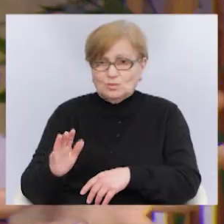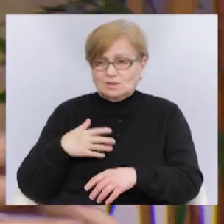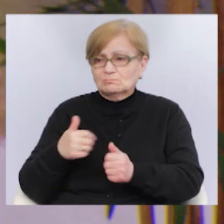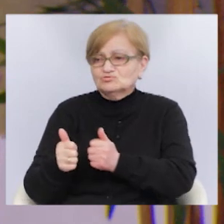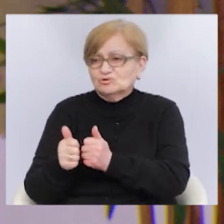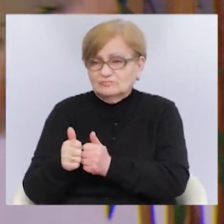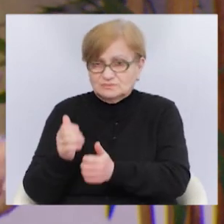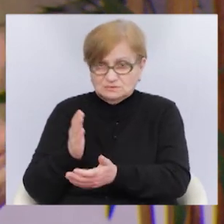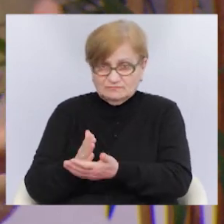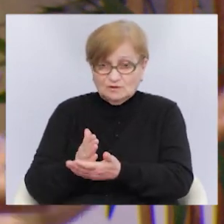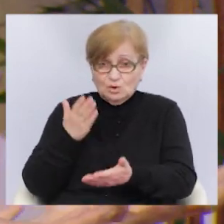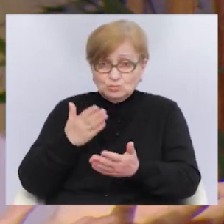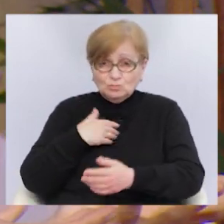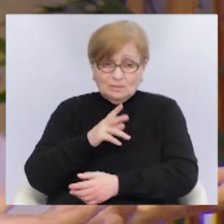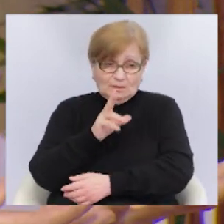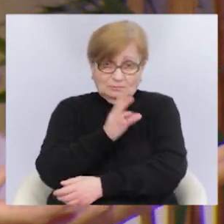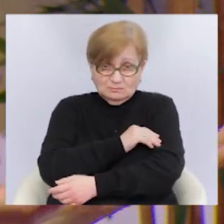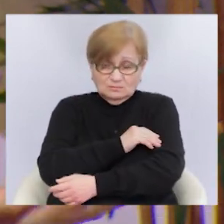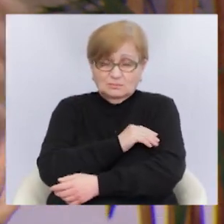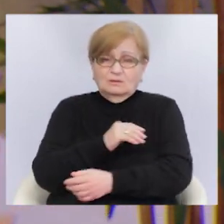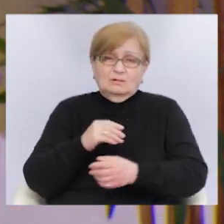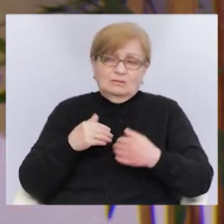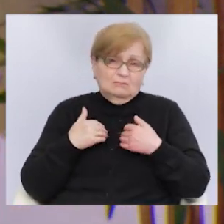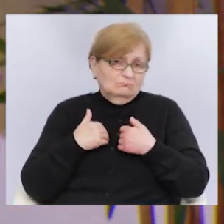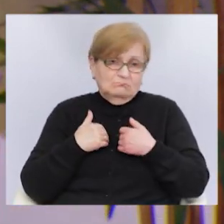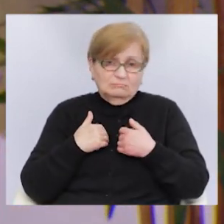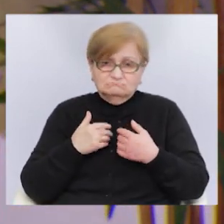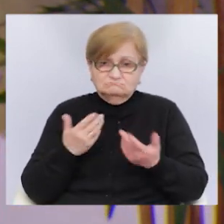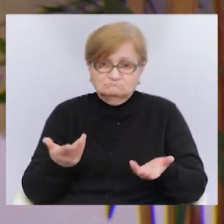არის, რომ ესეთი რაღაცები ხდება. ხო? და